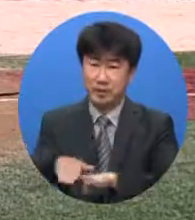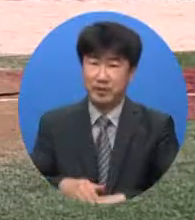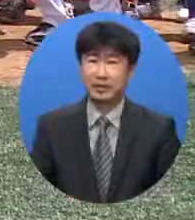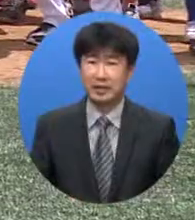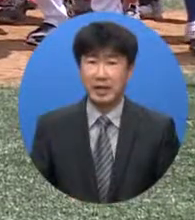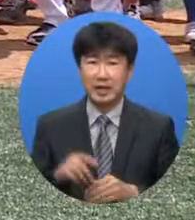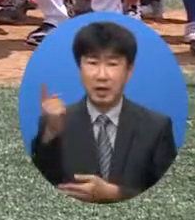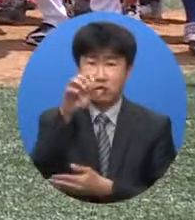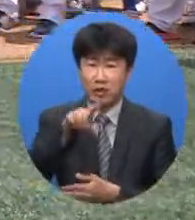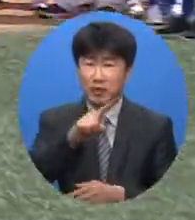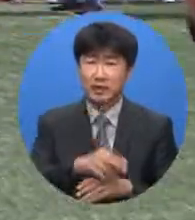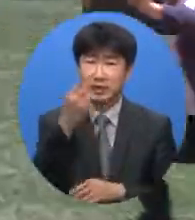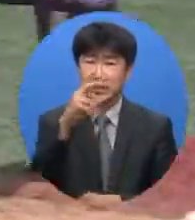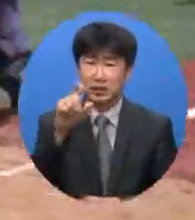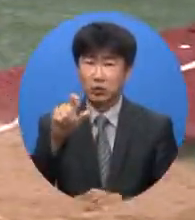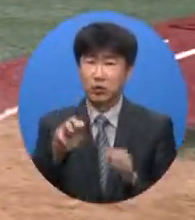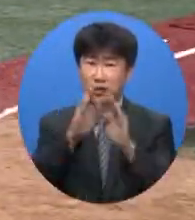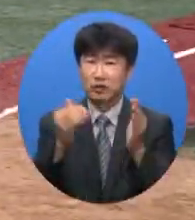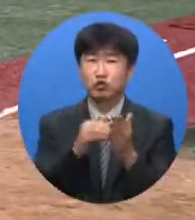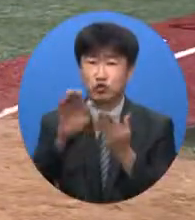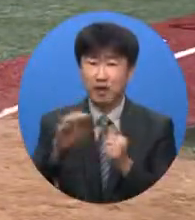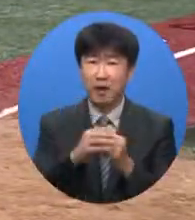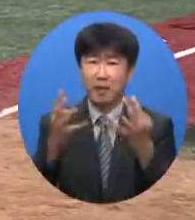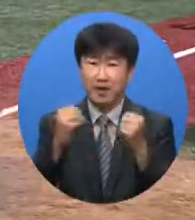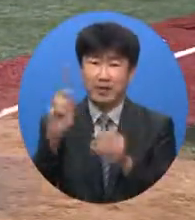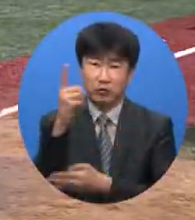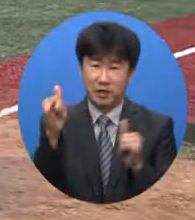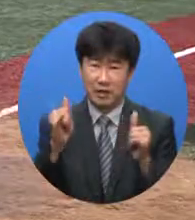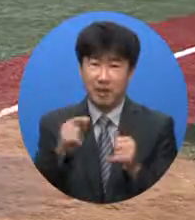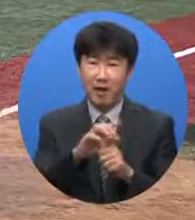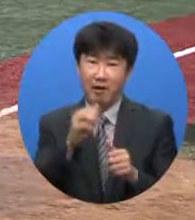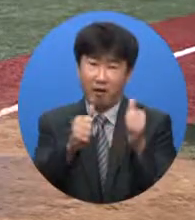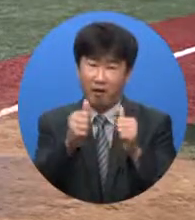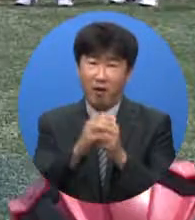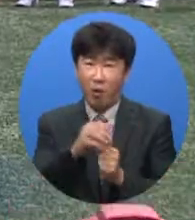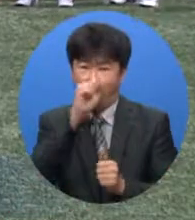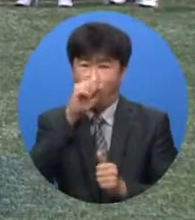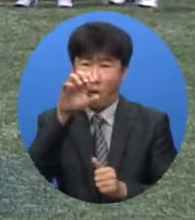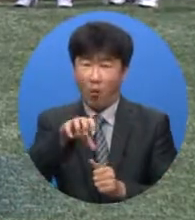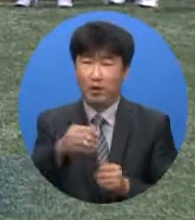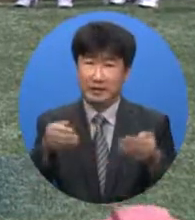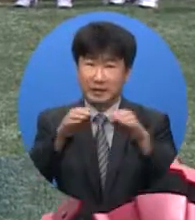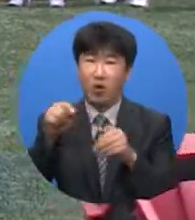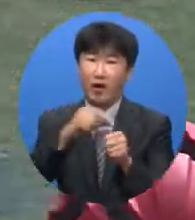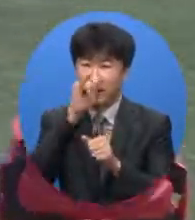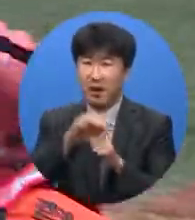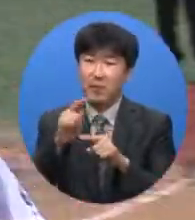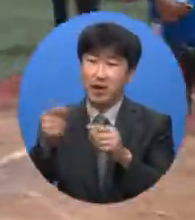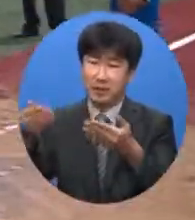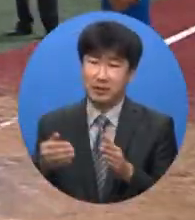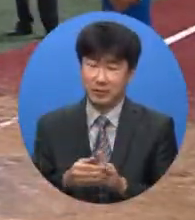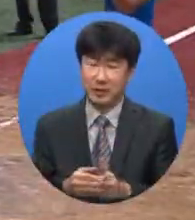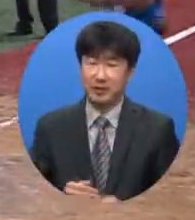따라 조성된 합천 야구장은 지난 2015년 개장한 이후 많은 야구인들로부터 경기를 치르기에 좋은 시설과